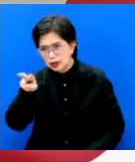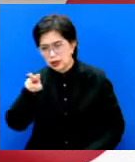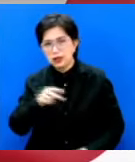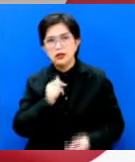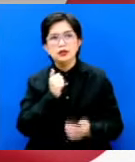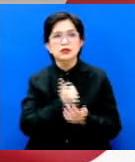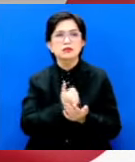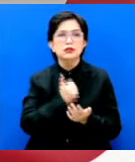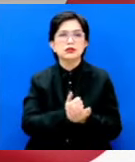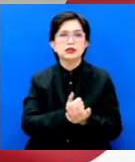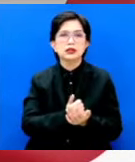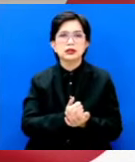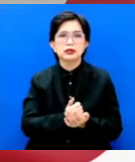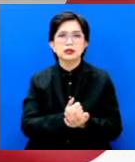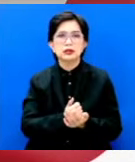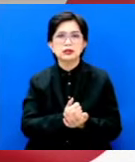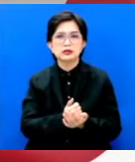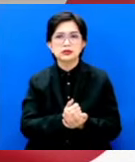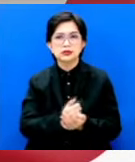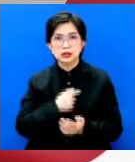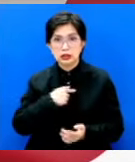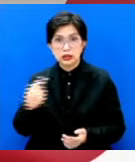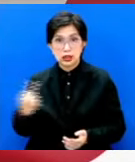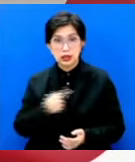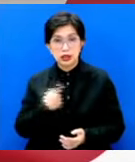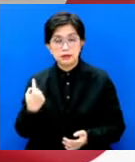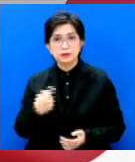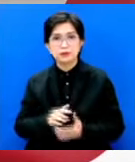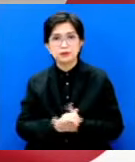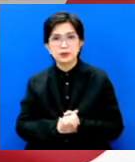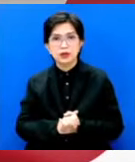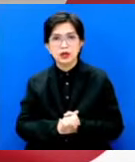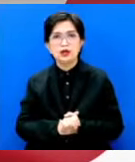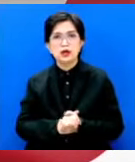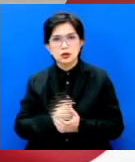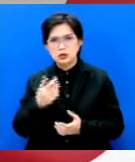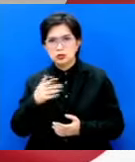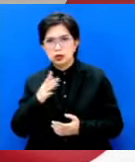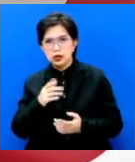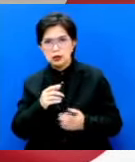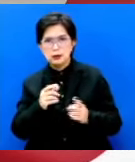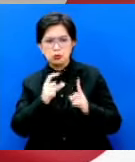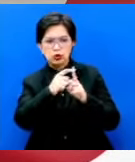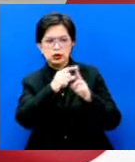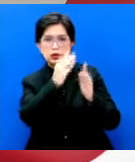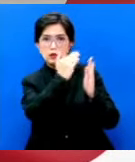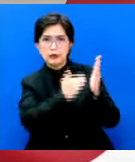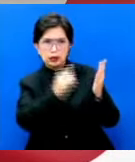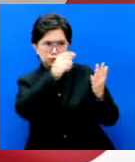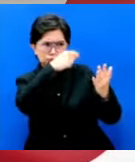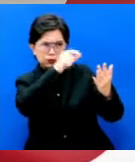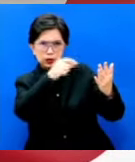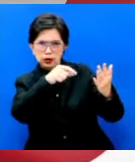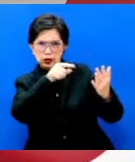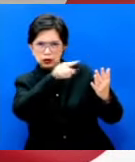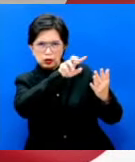yang terpentingadalahBMDDIPO tentusajasedangmendatasemua orang,anak-anakyang